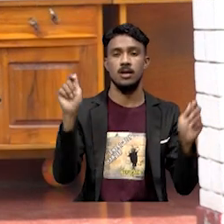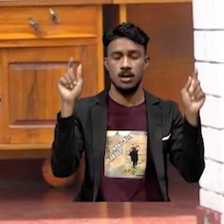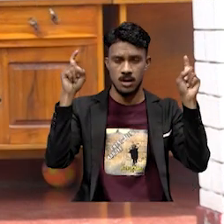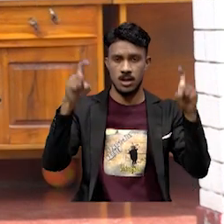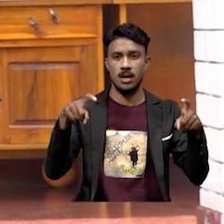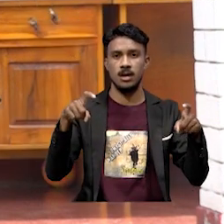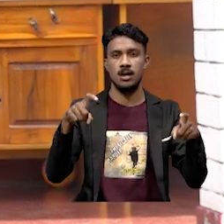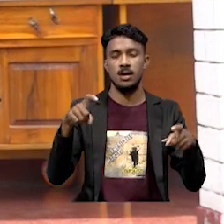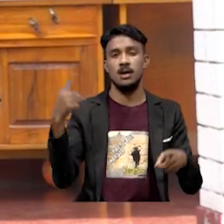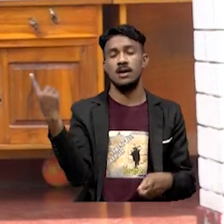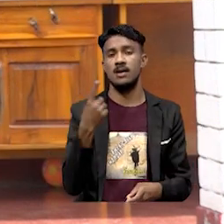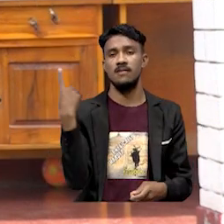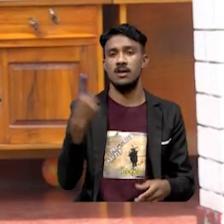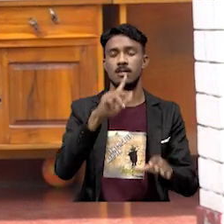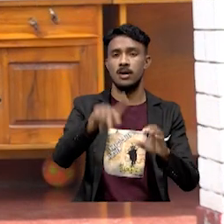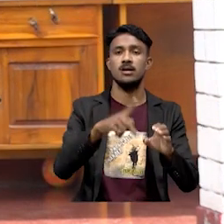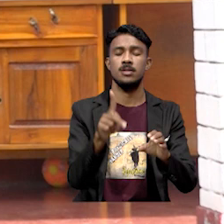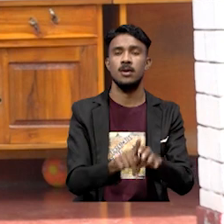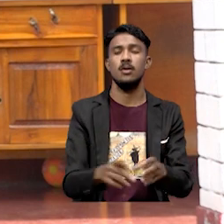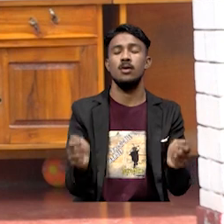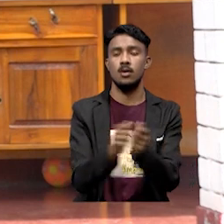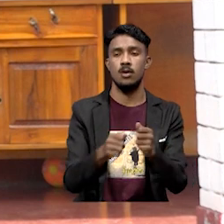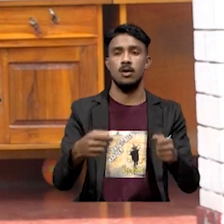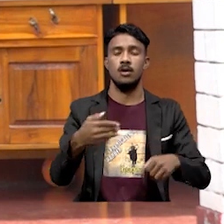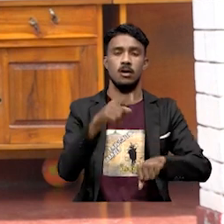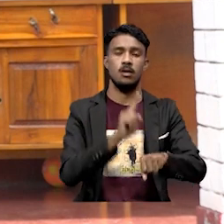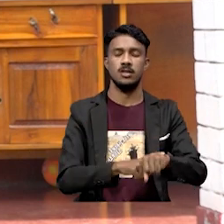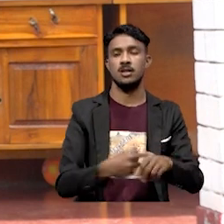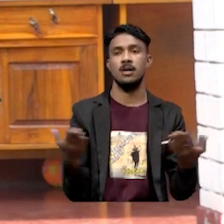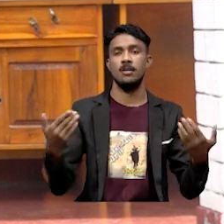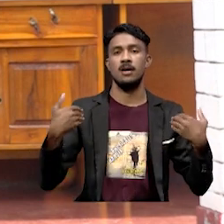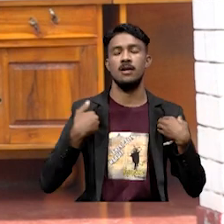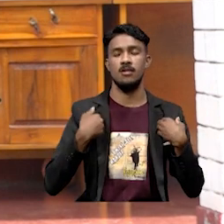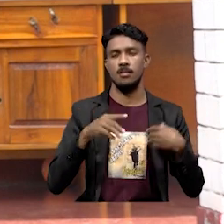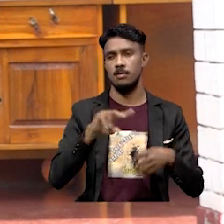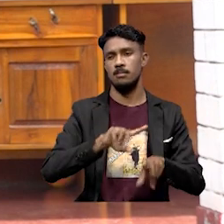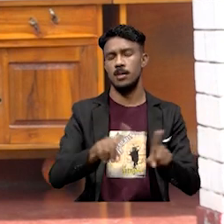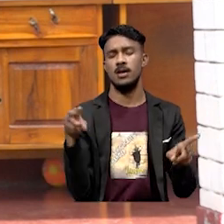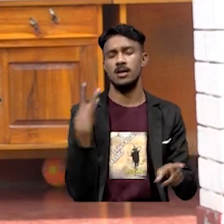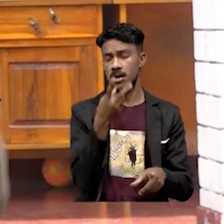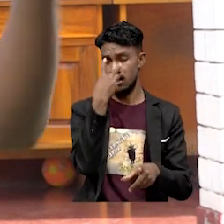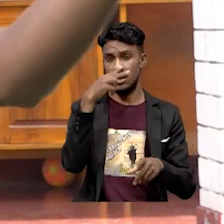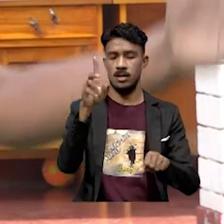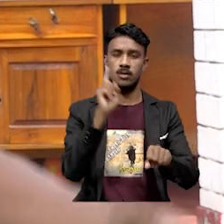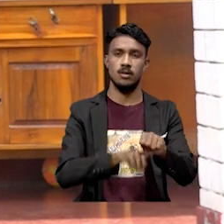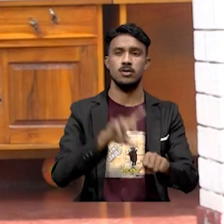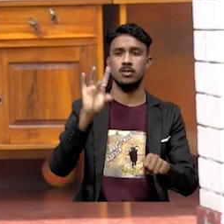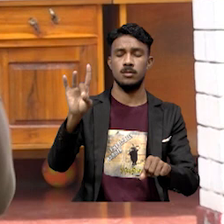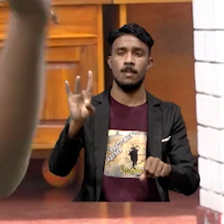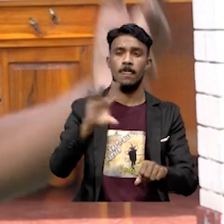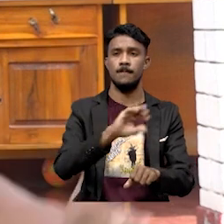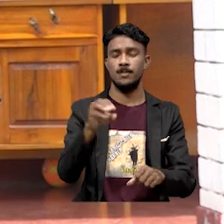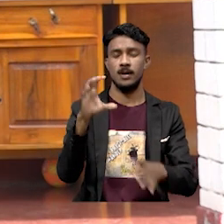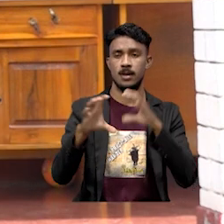you most marka presensi ya oras nebe hanesan. Masih tahare ya oras tuku walu. Masih dauk ya, kareta motor sir halo na movimento. Tuk